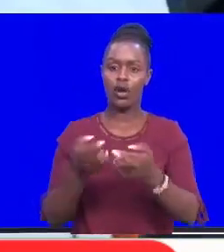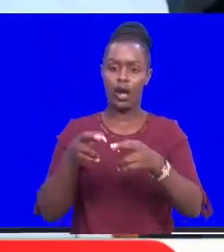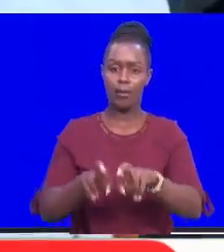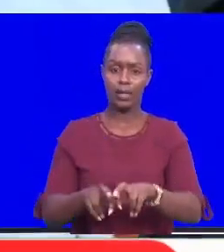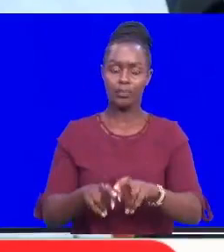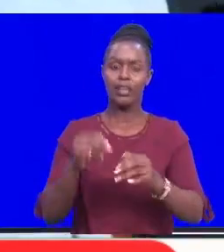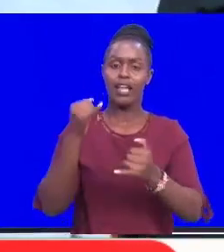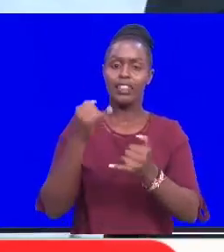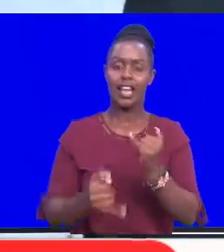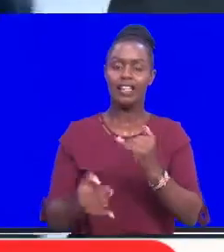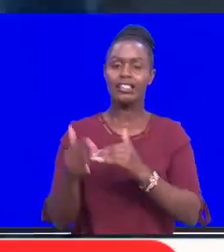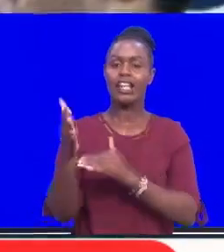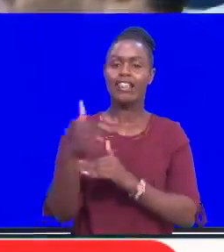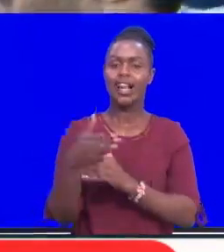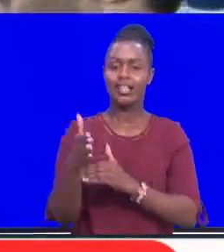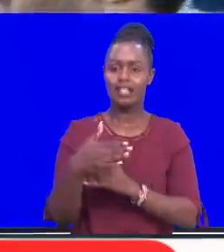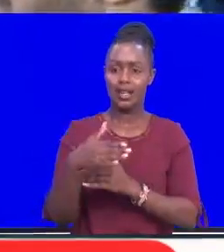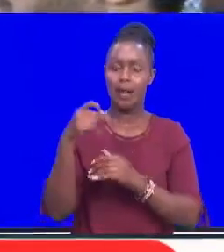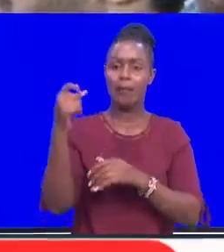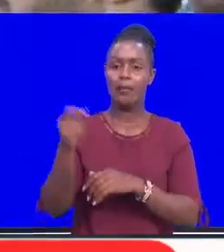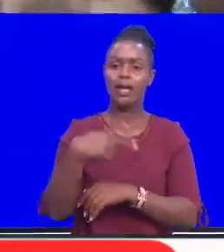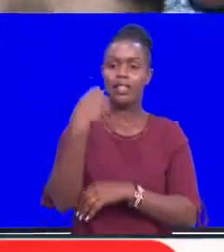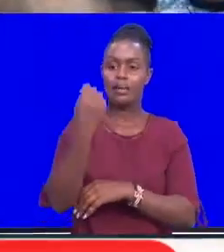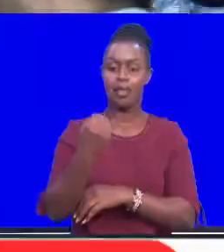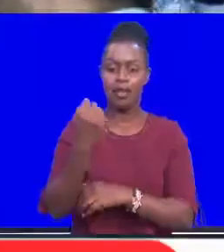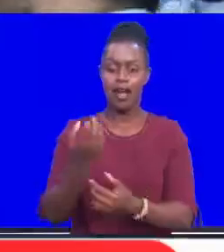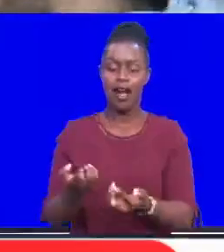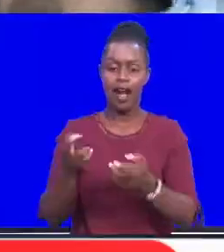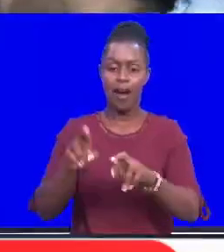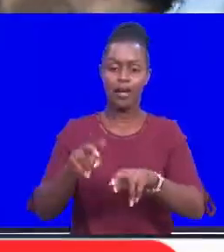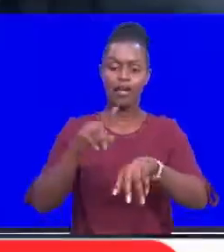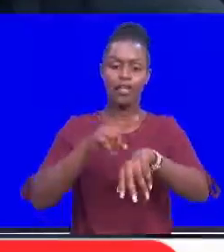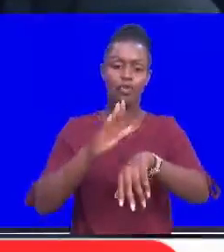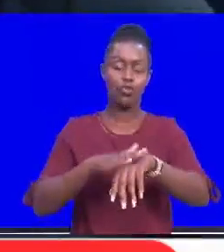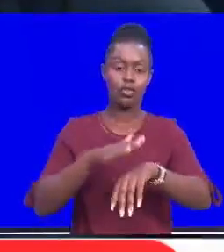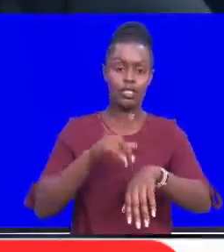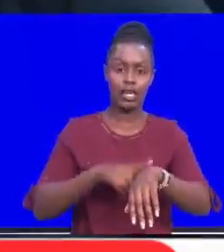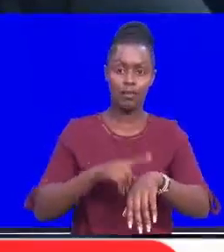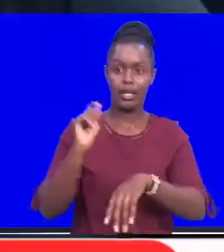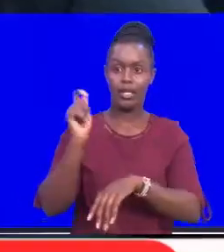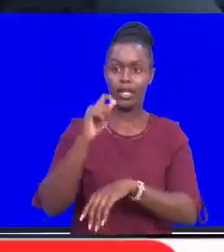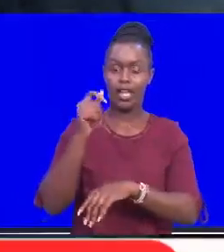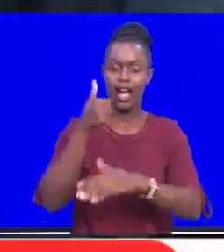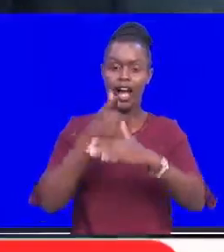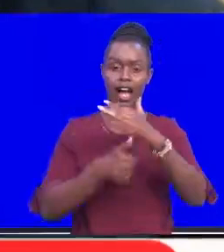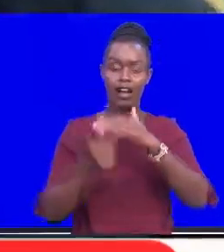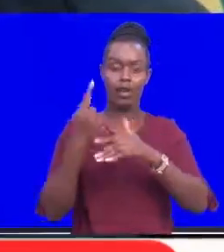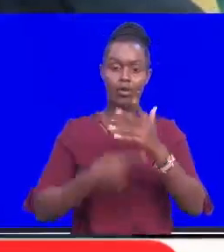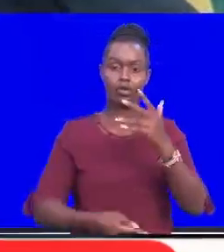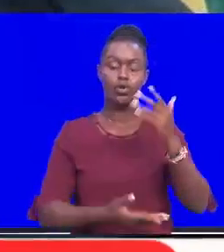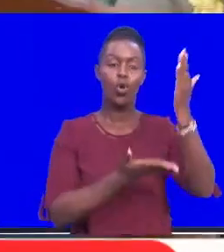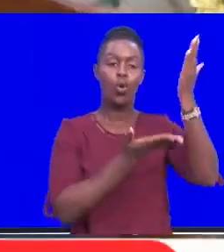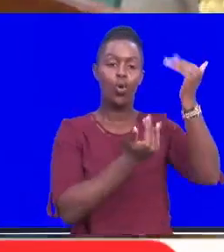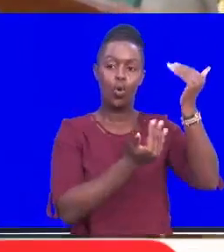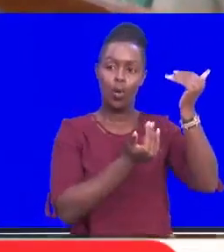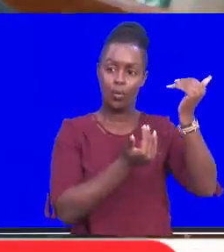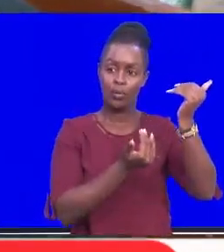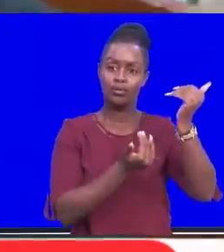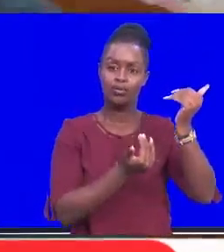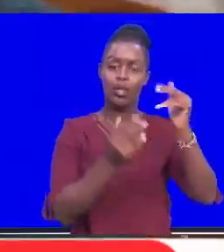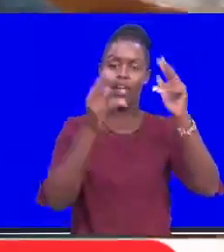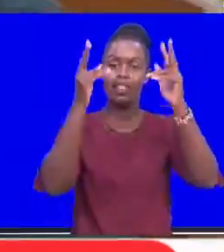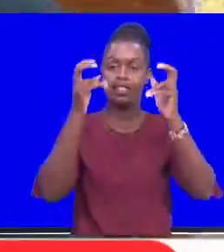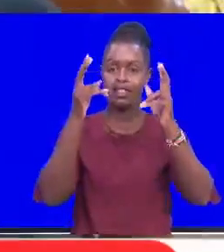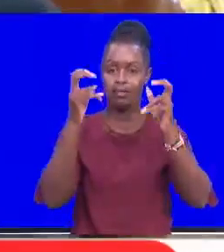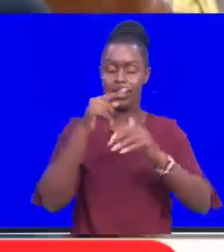ya mwisho ya mwezi Mei yamefanyika wakati muhimu kwa Wakenya chini ya kauli mbiu ya matumaini. Haya yanajiri